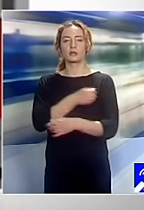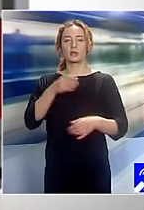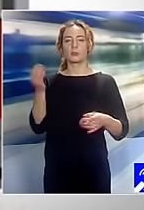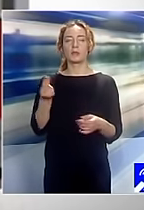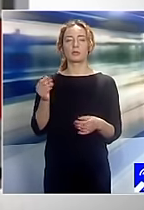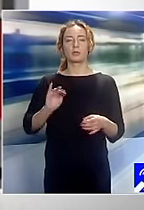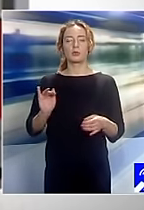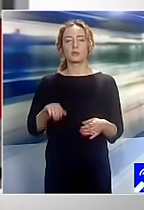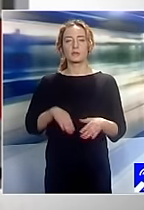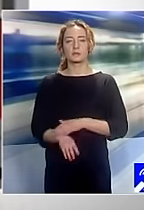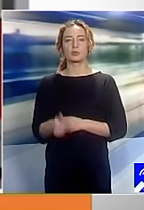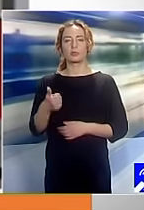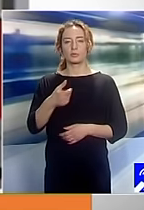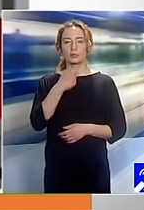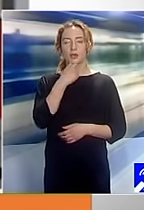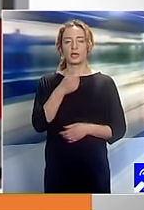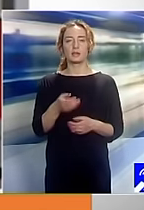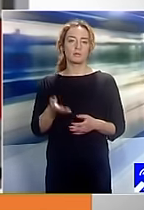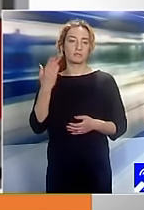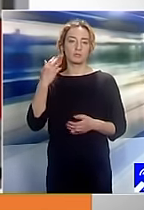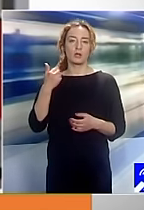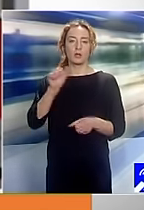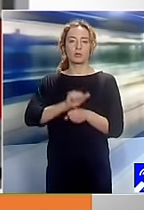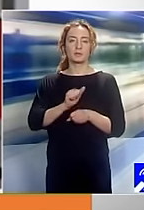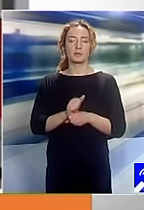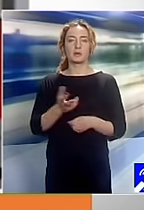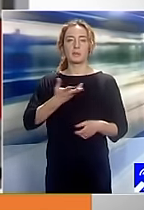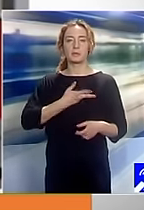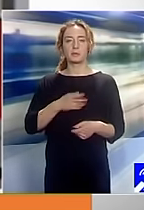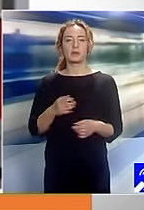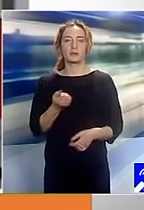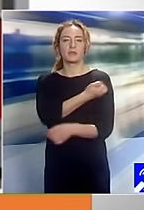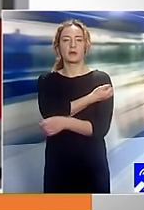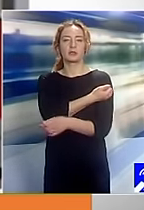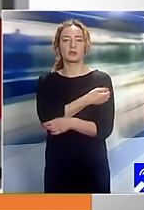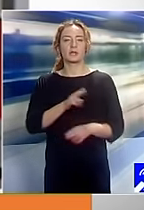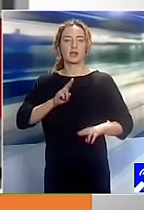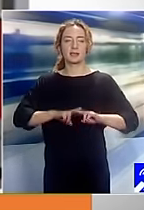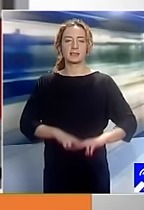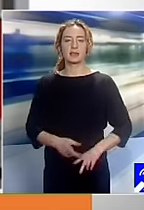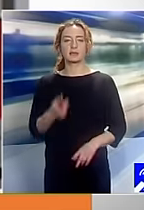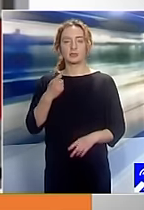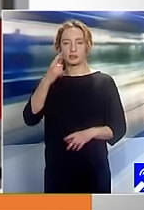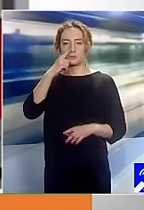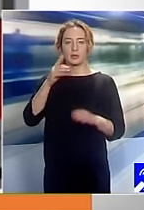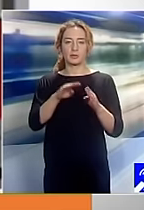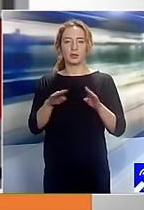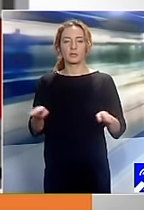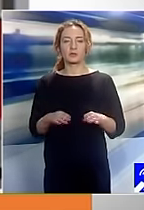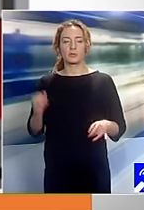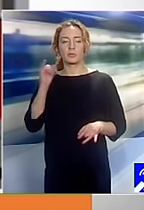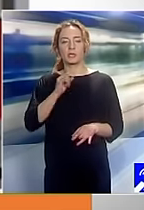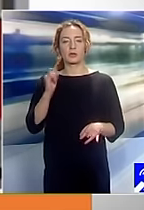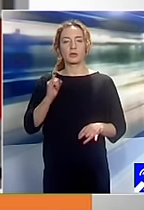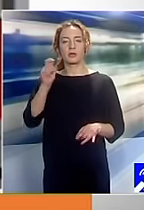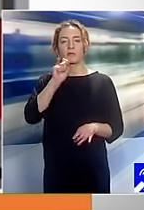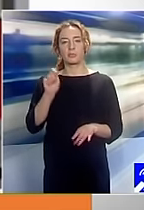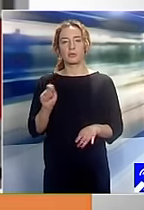În urmă cu câteva zile, o săptămână, am primit vaccinurile restante din noiembrie, decembrie, ianuarie,